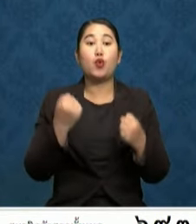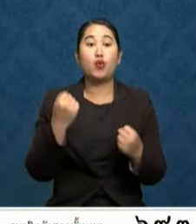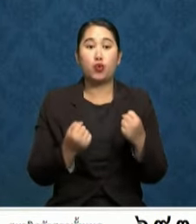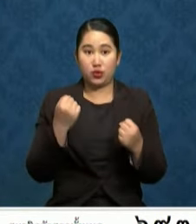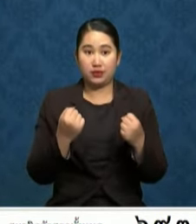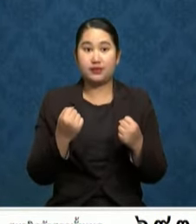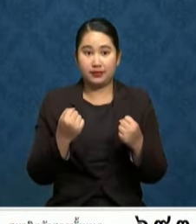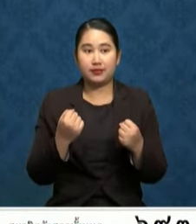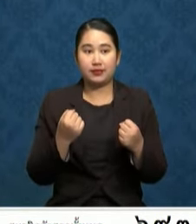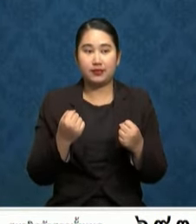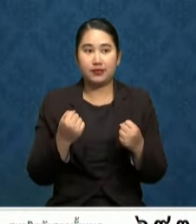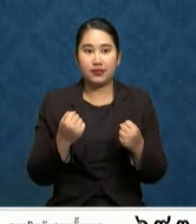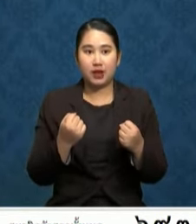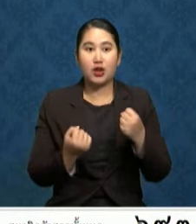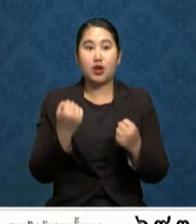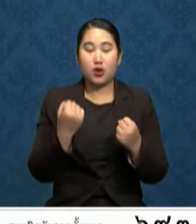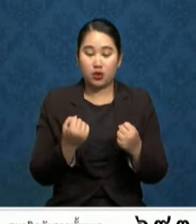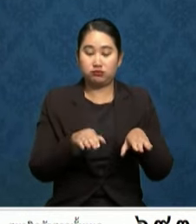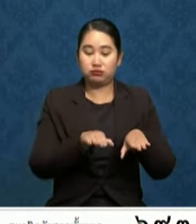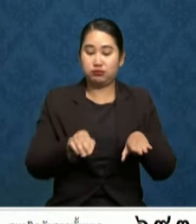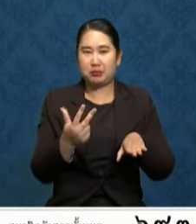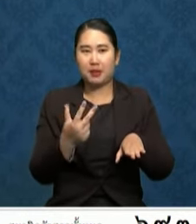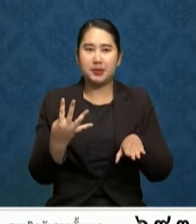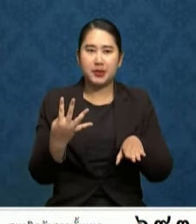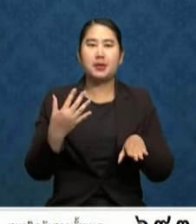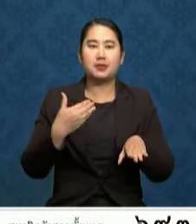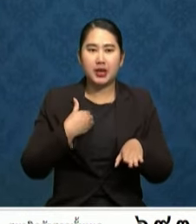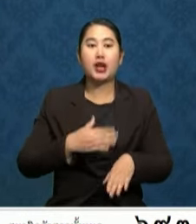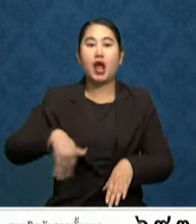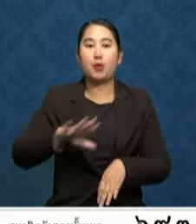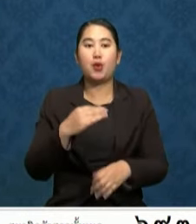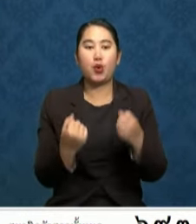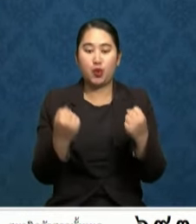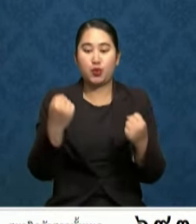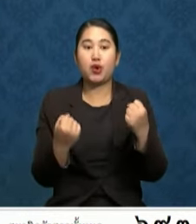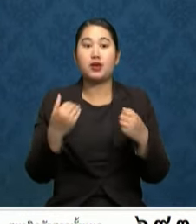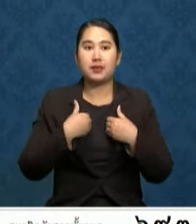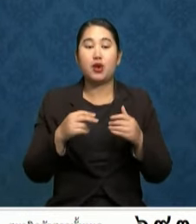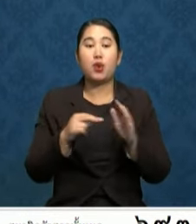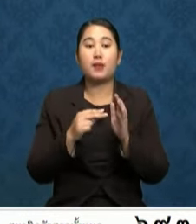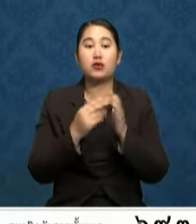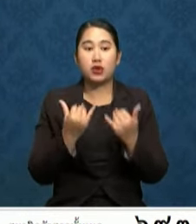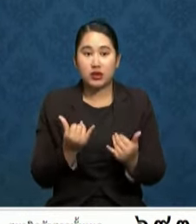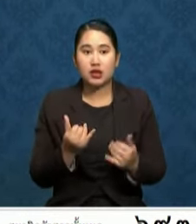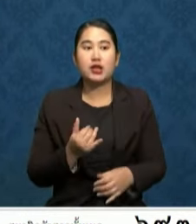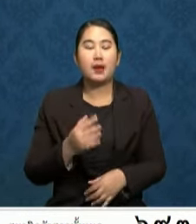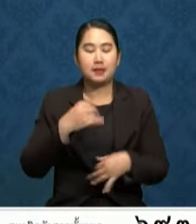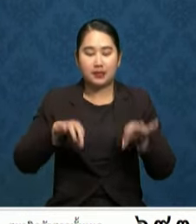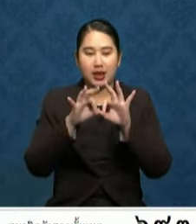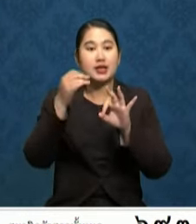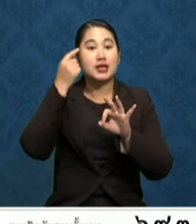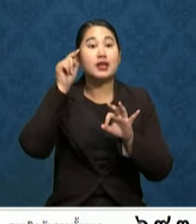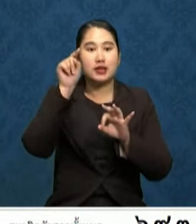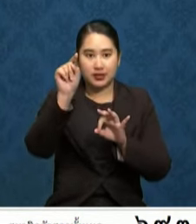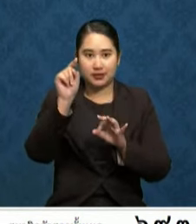หครับบ้านนึงมี 3คนมีรถ 4คันทุกคนใช้รถหมดนี้มันึงไม่ใช่สมัยนี้เพราะฉะนั้นเราก็ึงคิดถึงเรื่อง mas